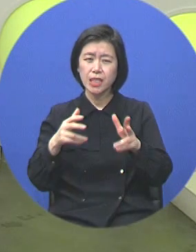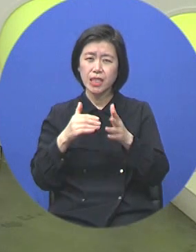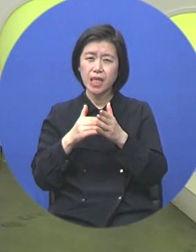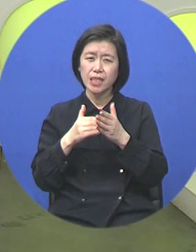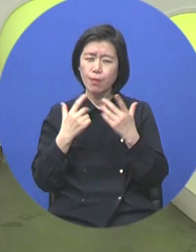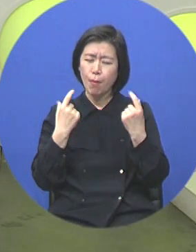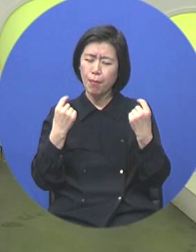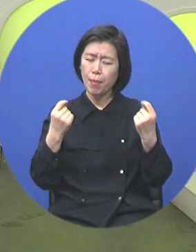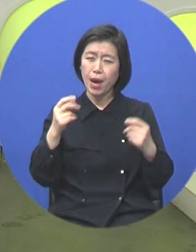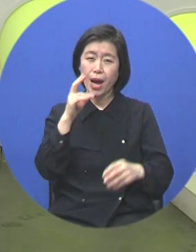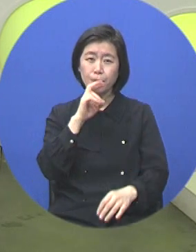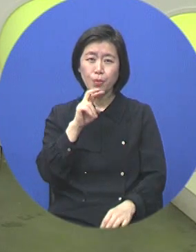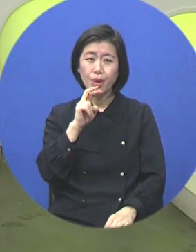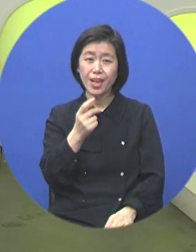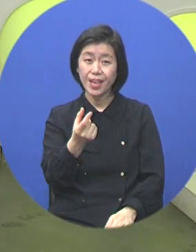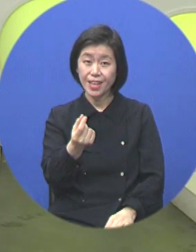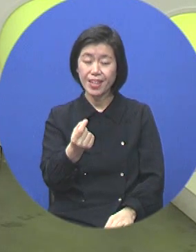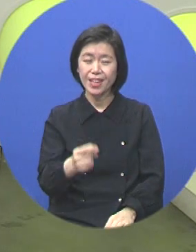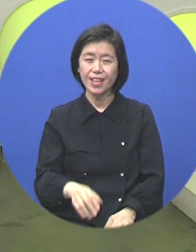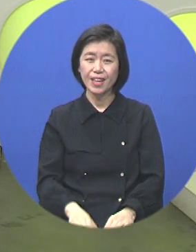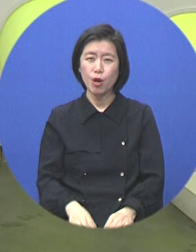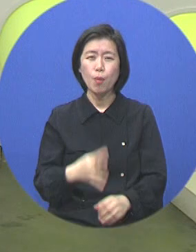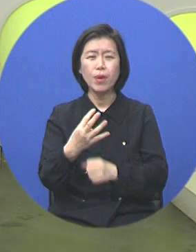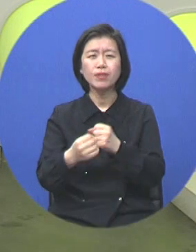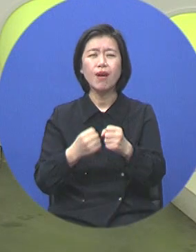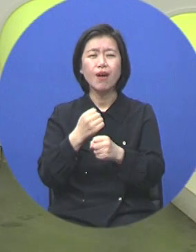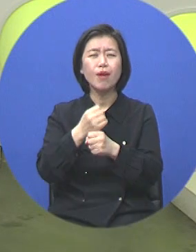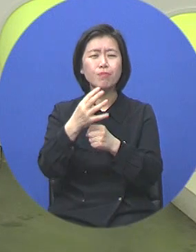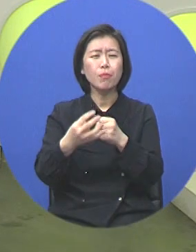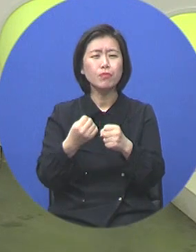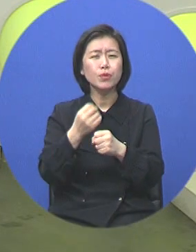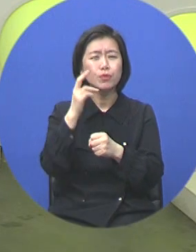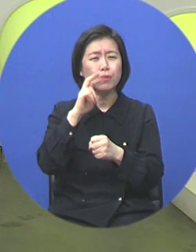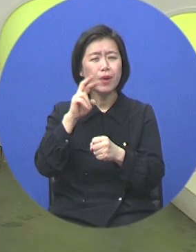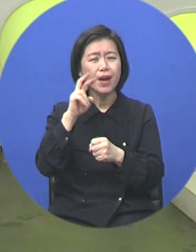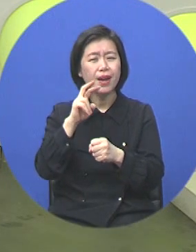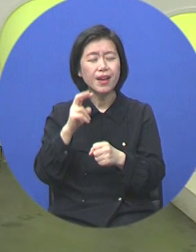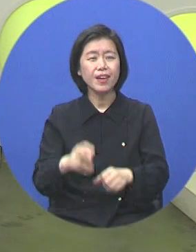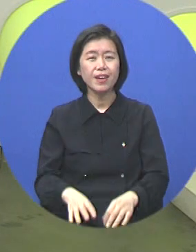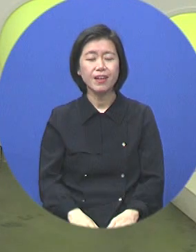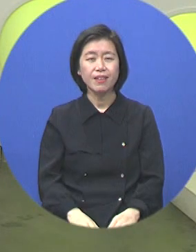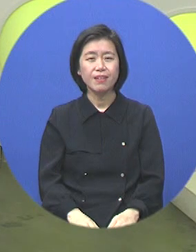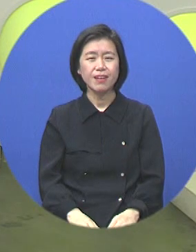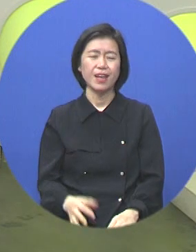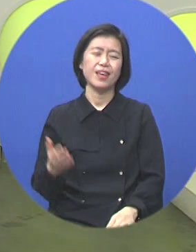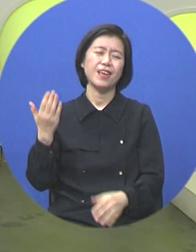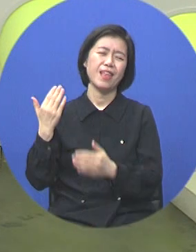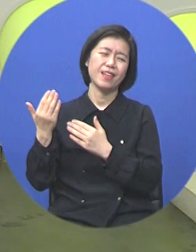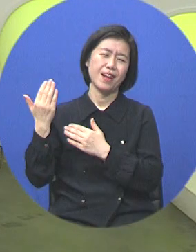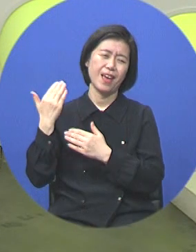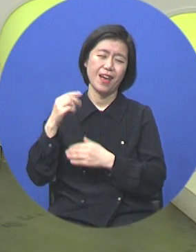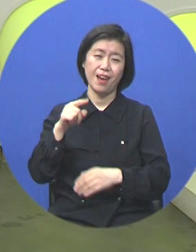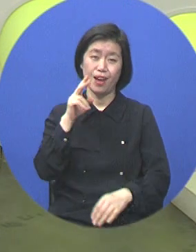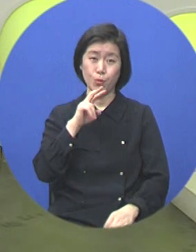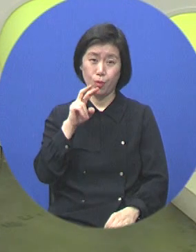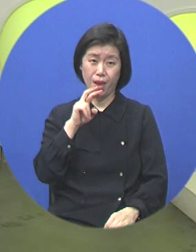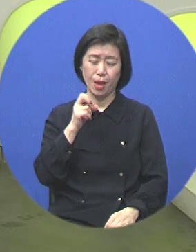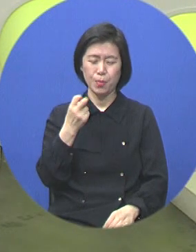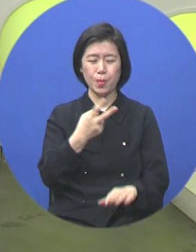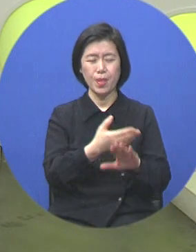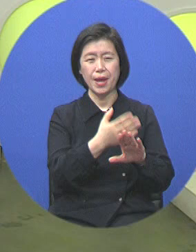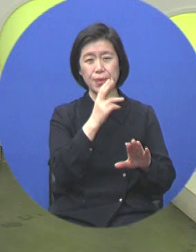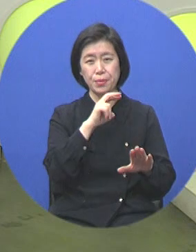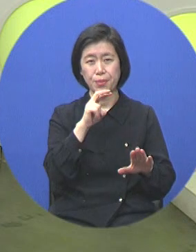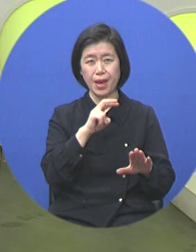계셔요. 우리 어머니 연배면은 이게 진짜 그야말로 애창곡일 텐데. 아, 옛날에 이것도 많이 부르고 딴 것도 많이